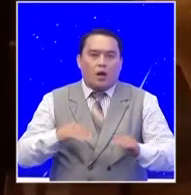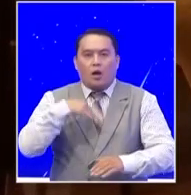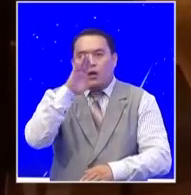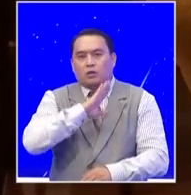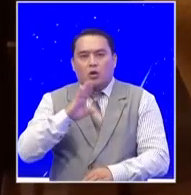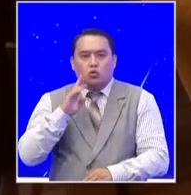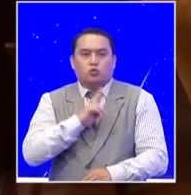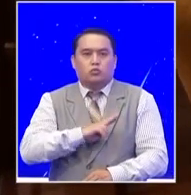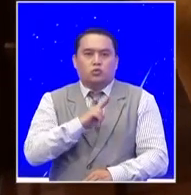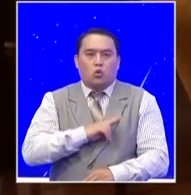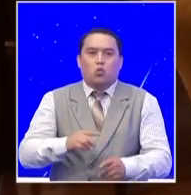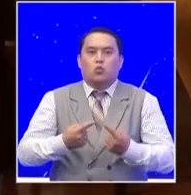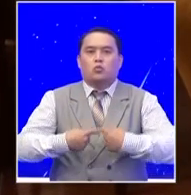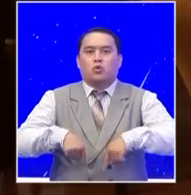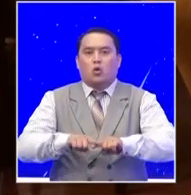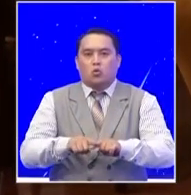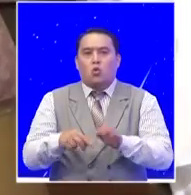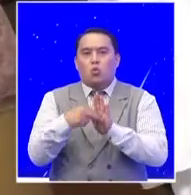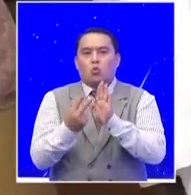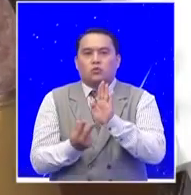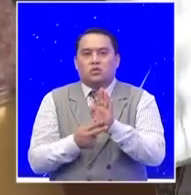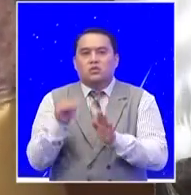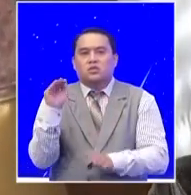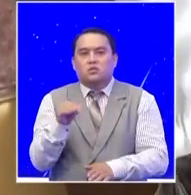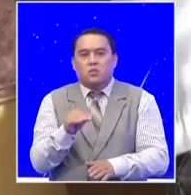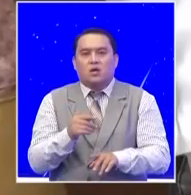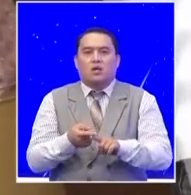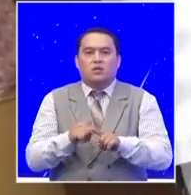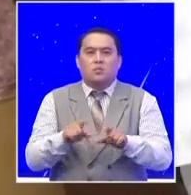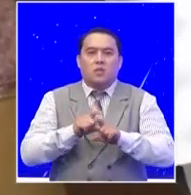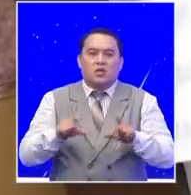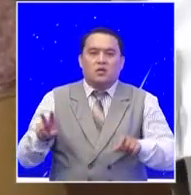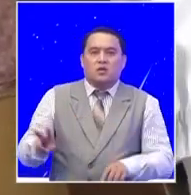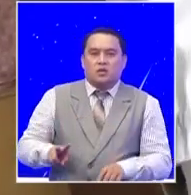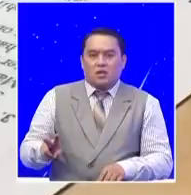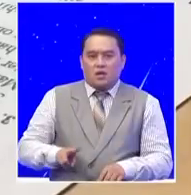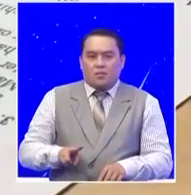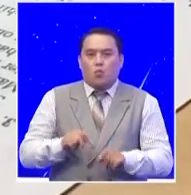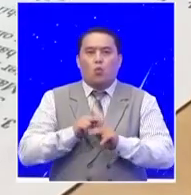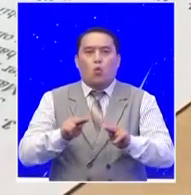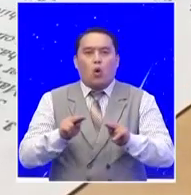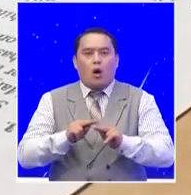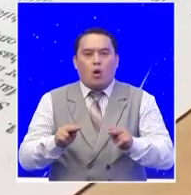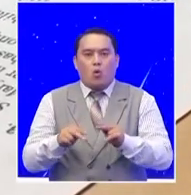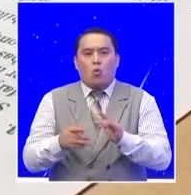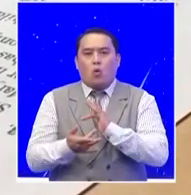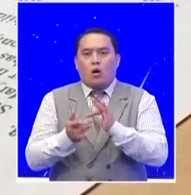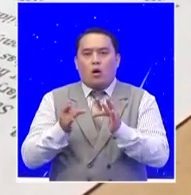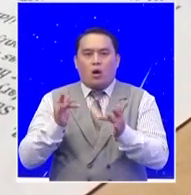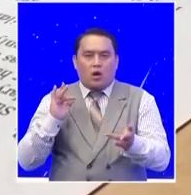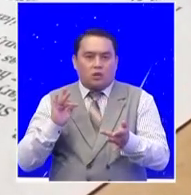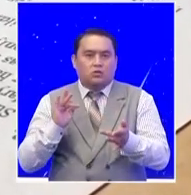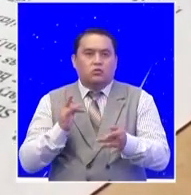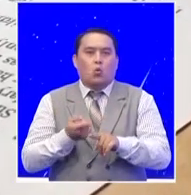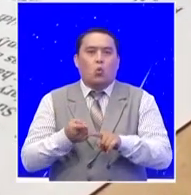ата-аналармен жұмыс істеуді ұйымдастыру дағдыларын үйретеді. Курс 18 мыңнан астам мектеп директорлары мен мұғалімнің онлайн сауалнамасы